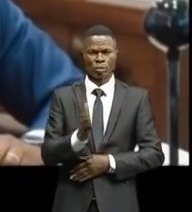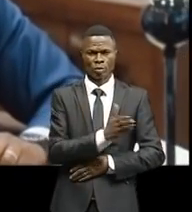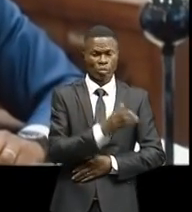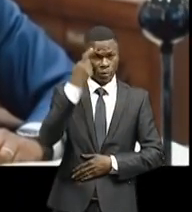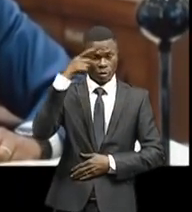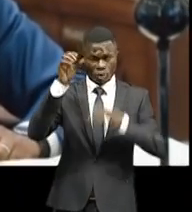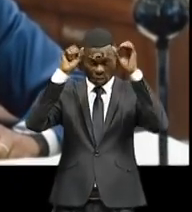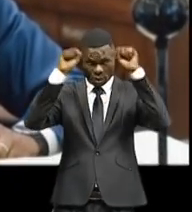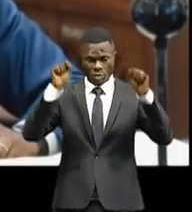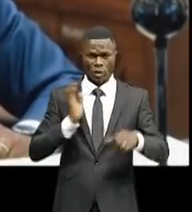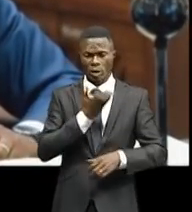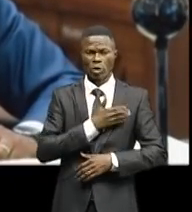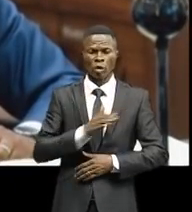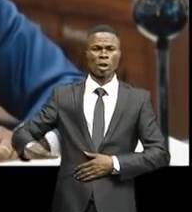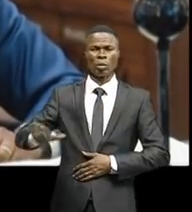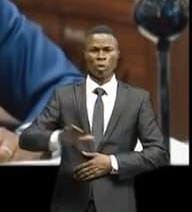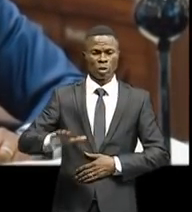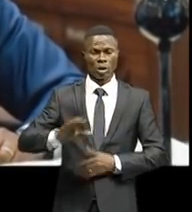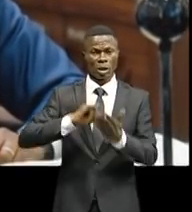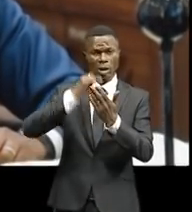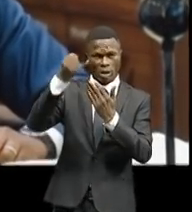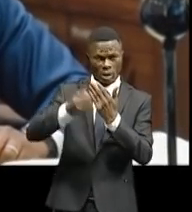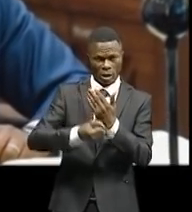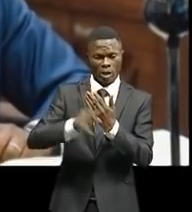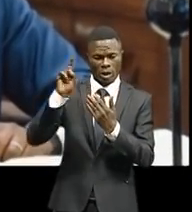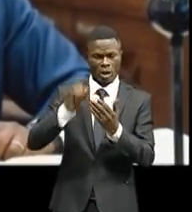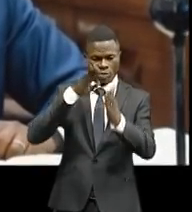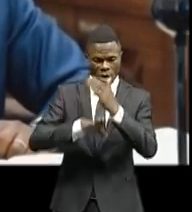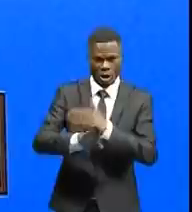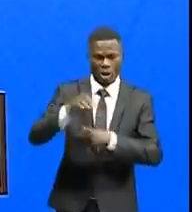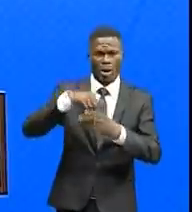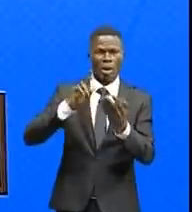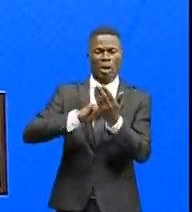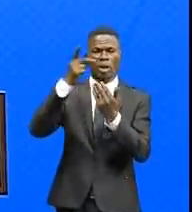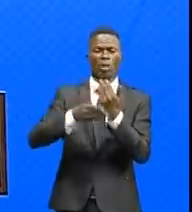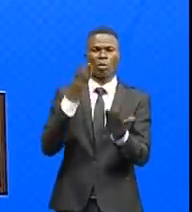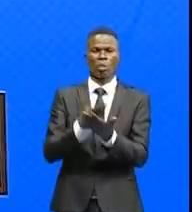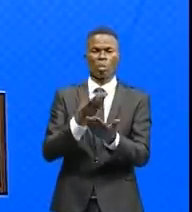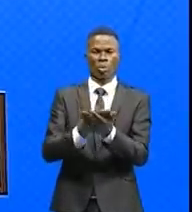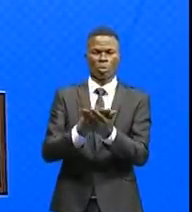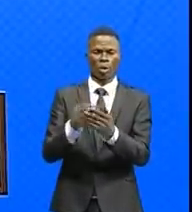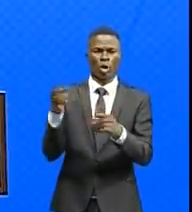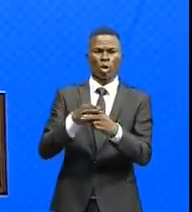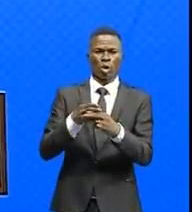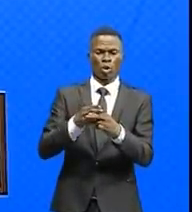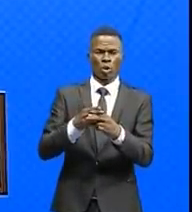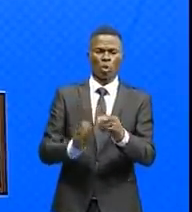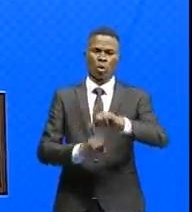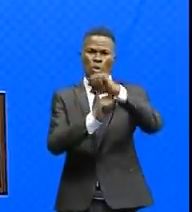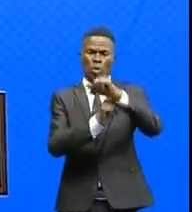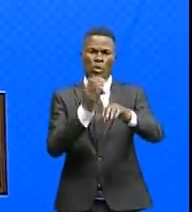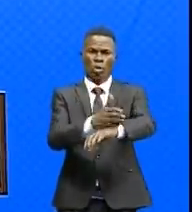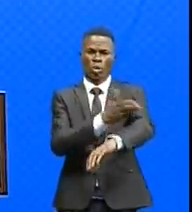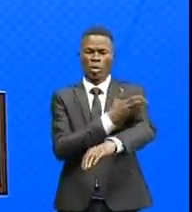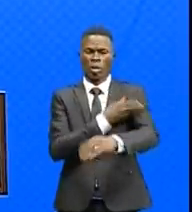le président de la République, ces projets devraient s'inscrire dans le cadre budgétaire à moyen terme et soutenir la